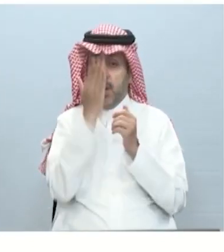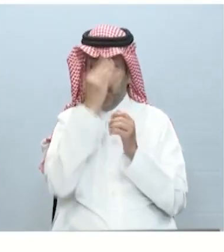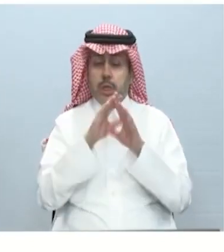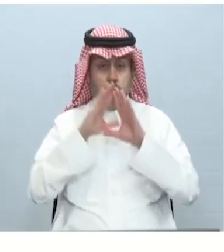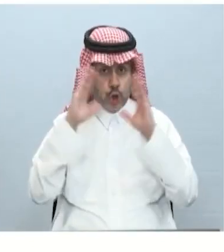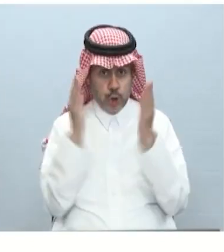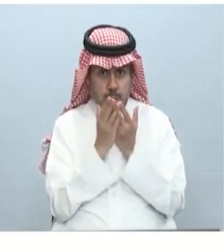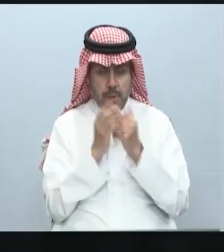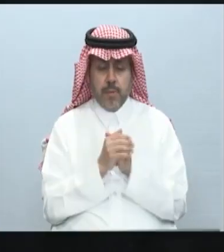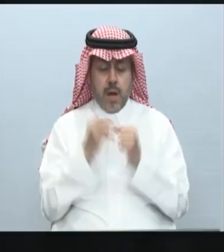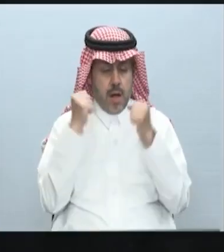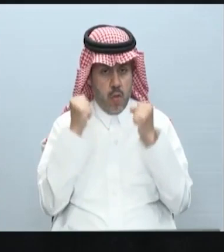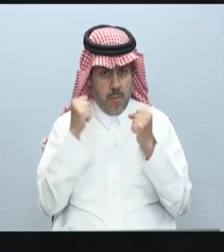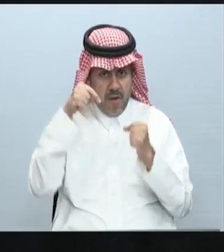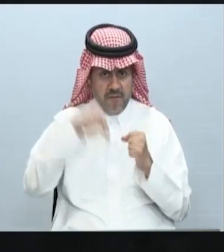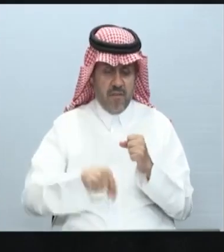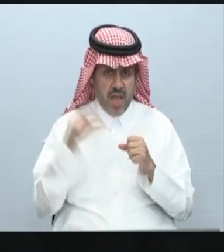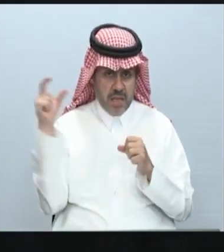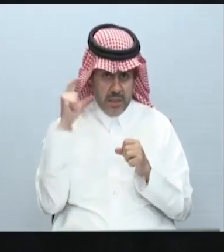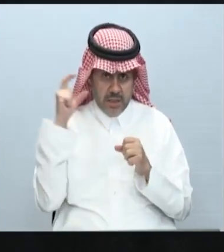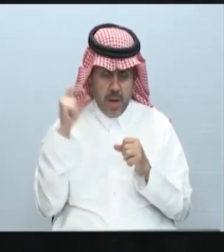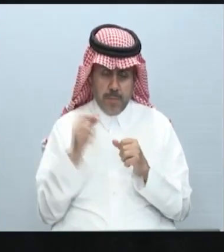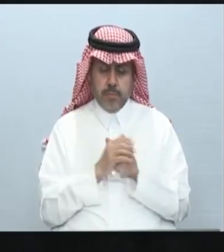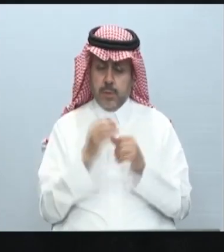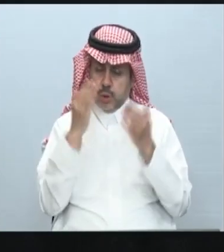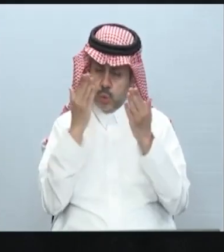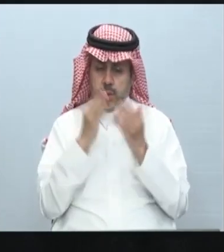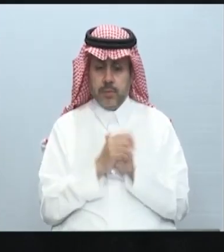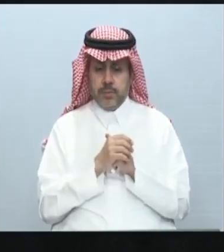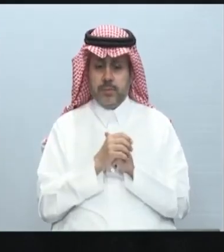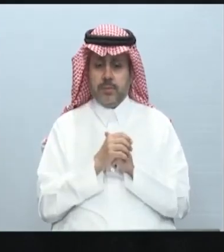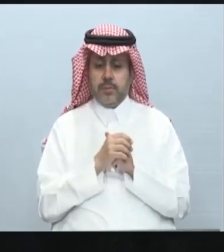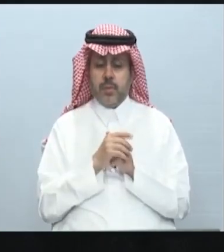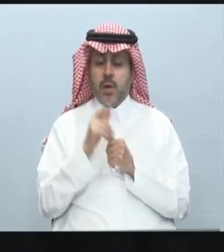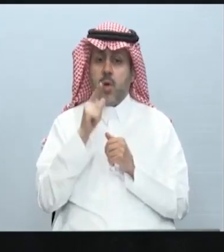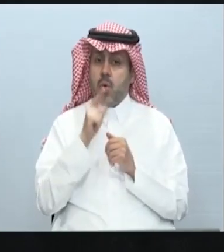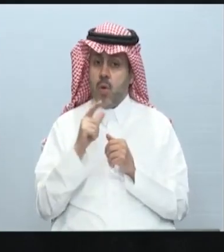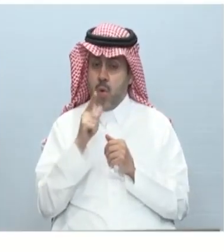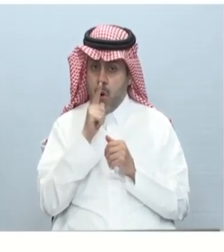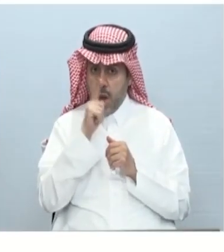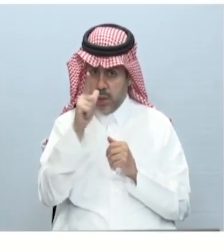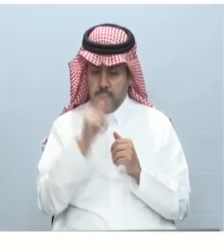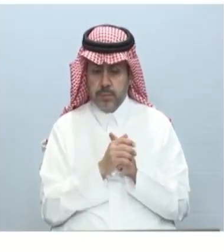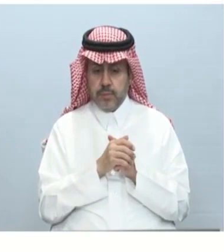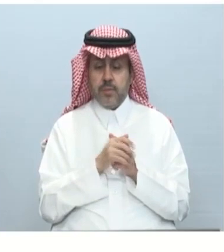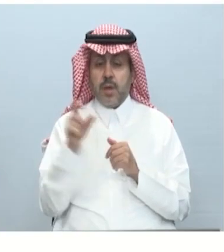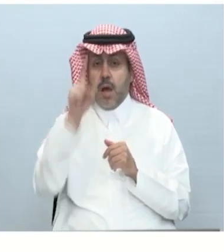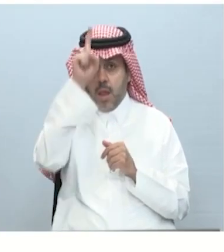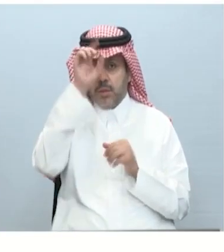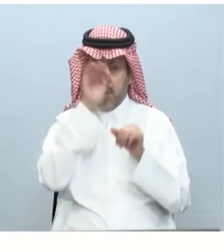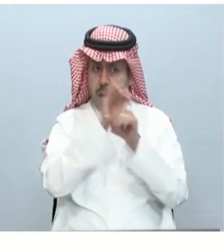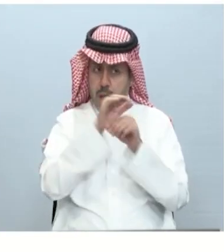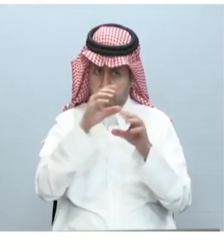الامور لذلك عظم في دين في دين الله سبحانه وتعالى وقلنا لكم هذه الايه العظيمه واذا سالك